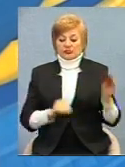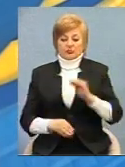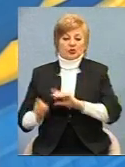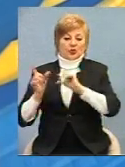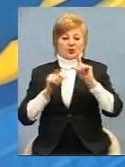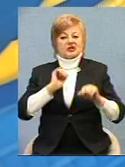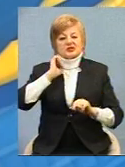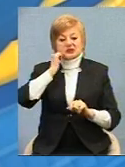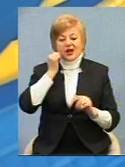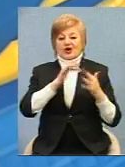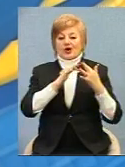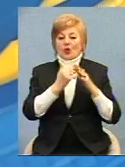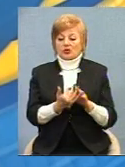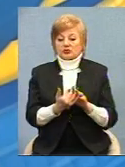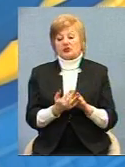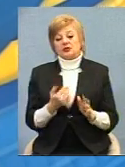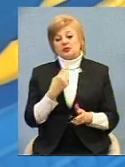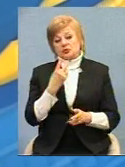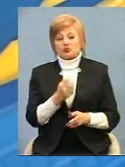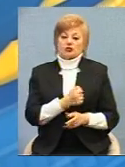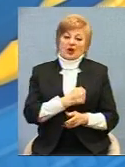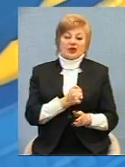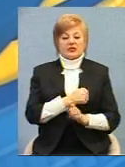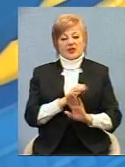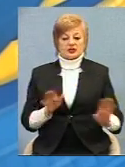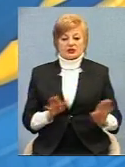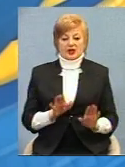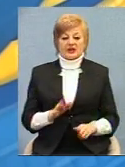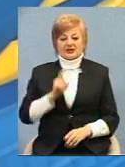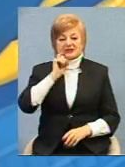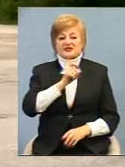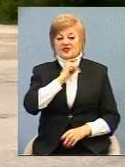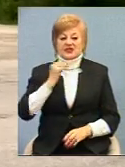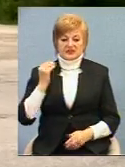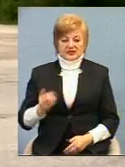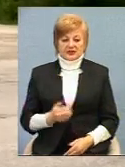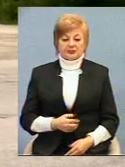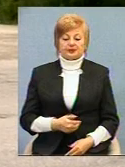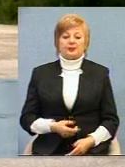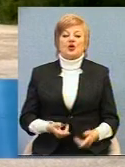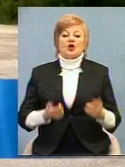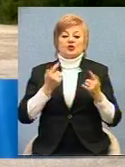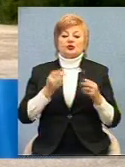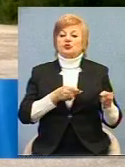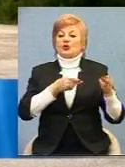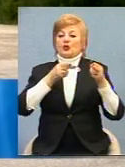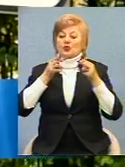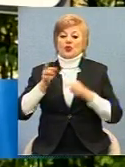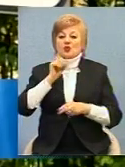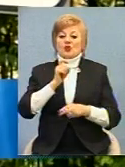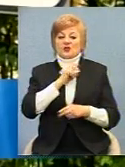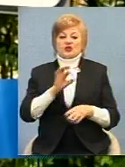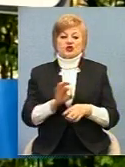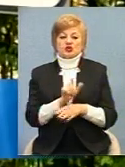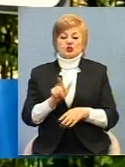старої хати. Чи не шкодують про вибір, дізнавалися наші вінницькі колеги. До Великої Вулеги, що на Вінниччині, подружжя